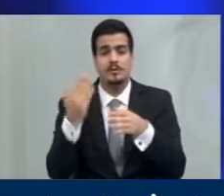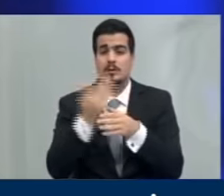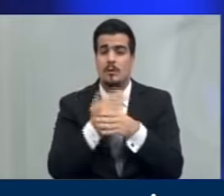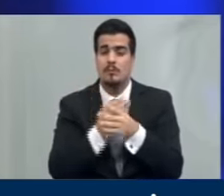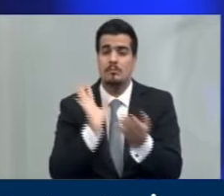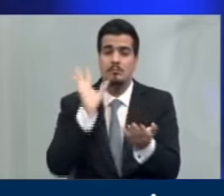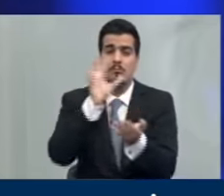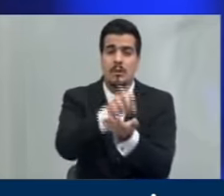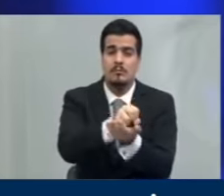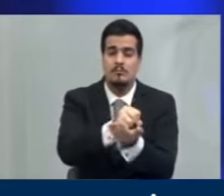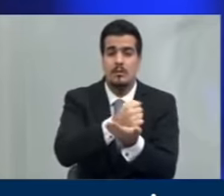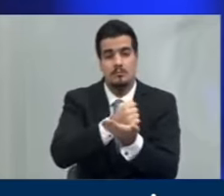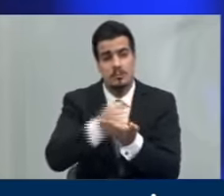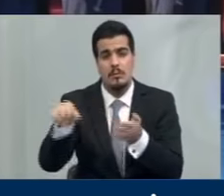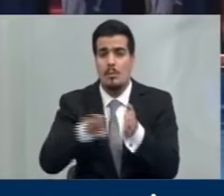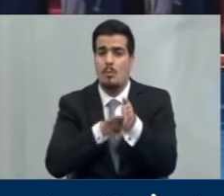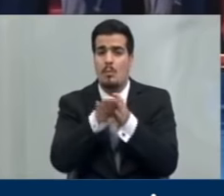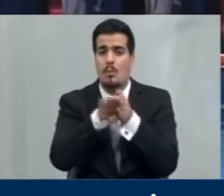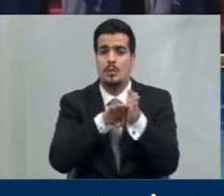محافظة نينوى.